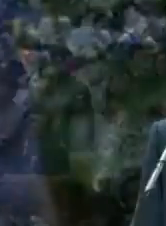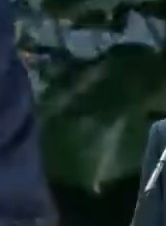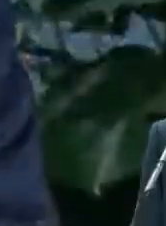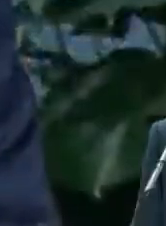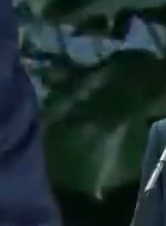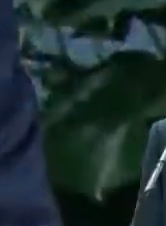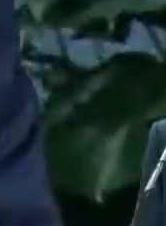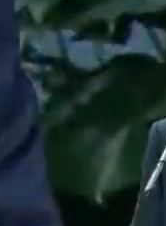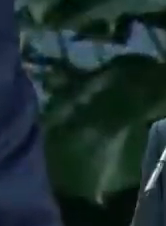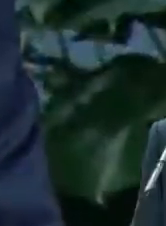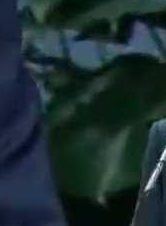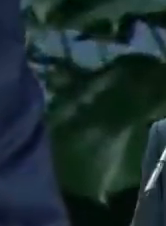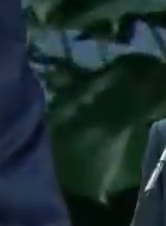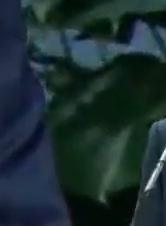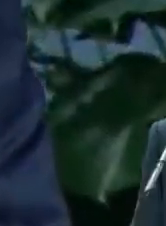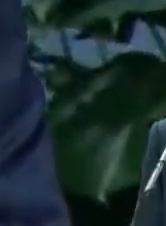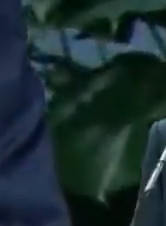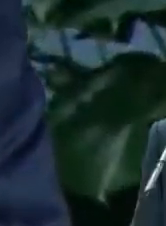제가 젊었을 때